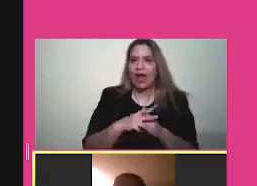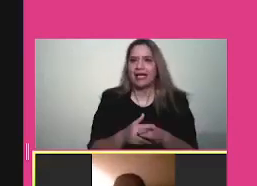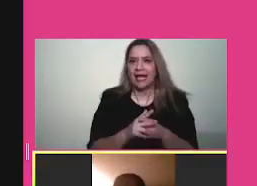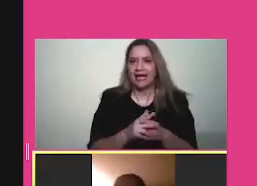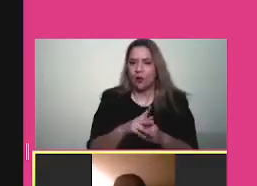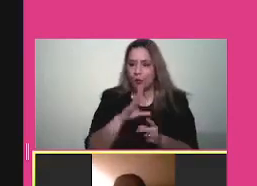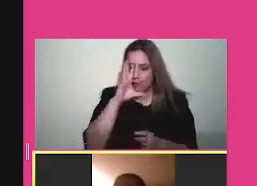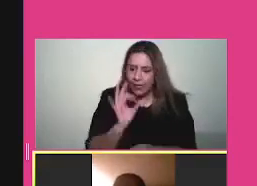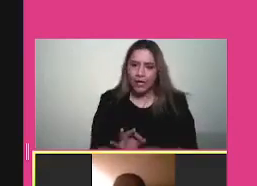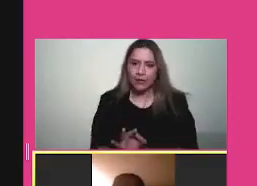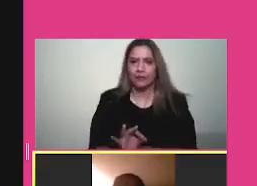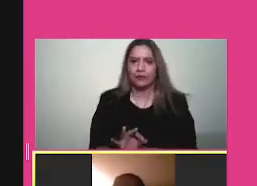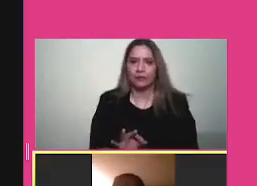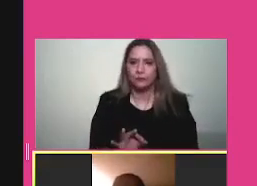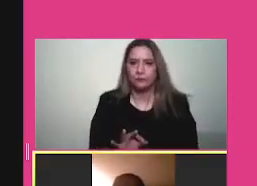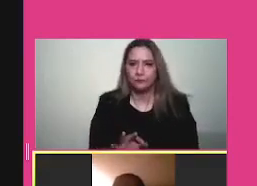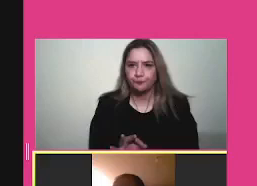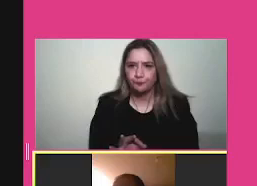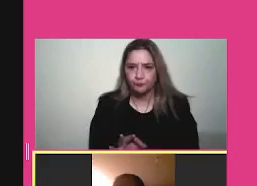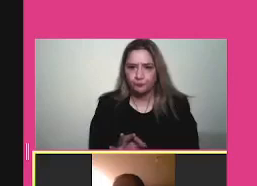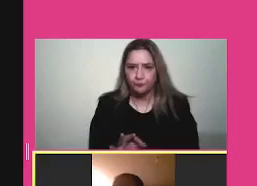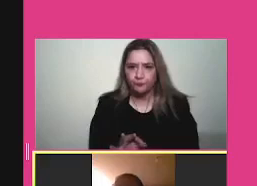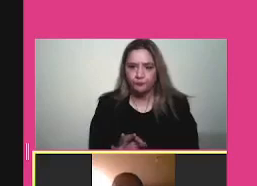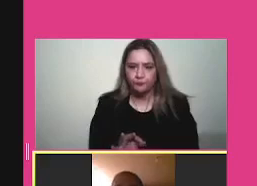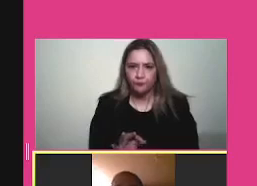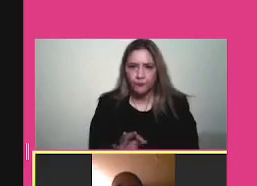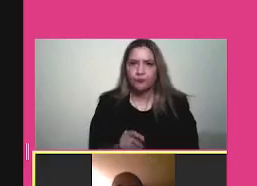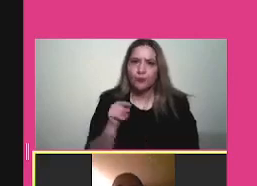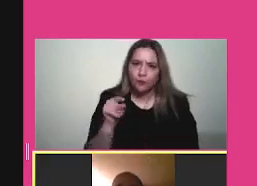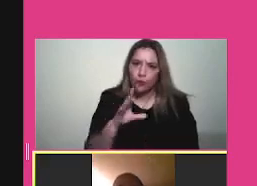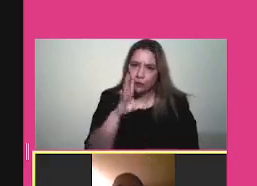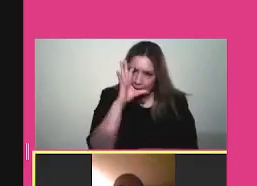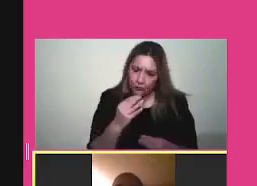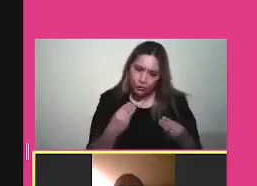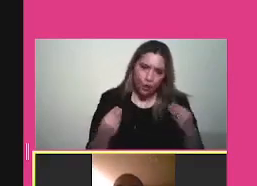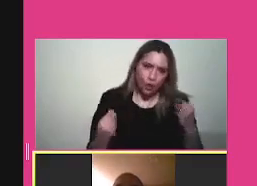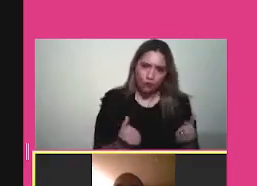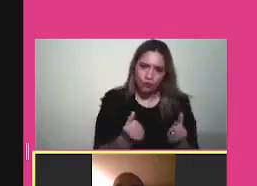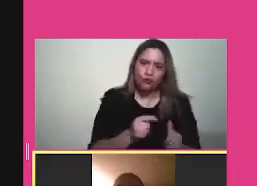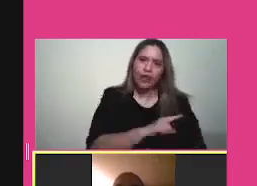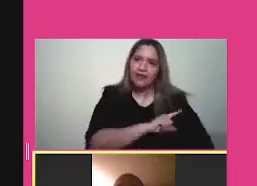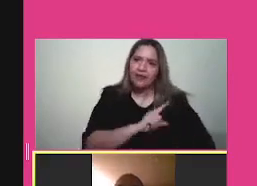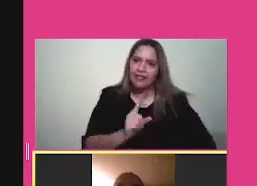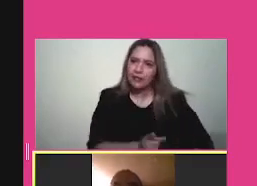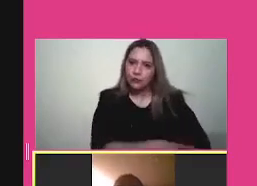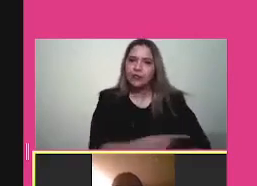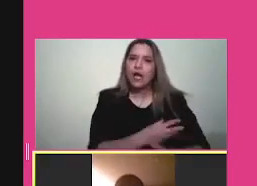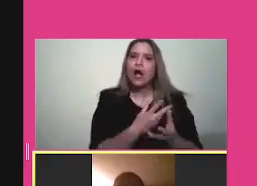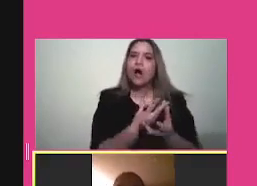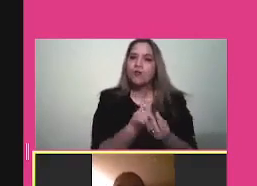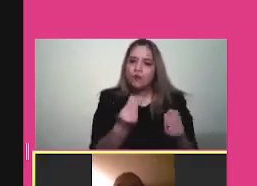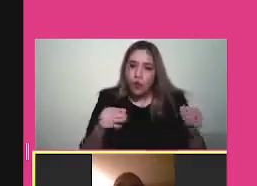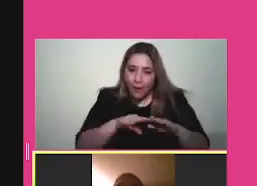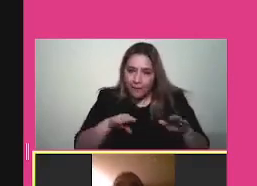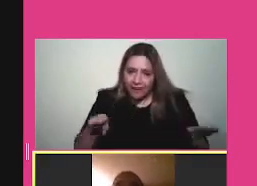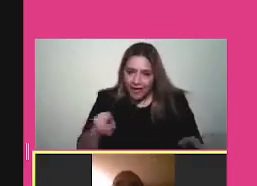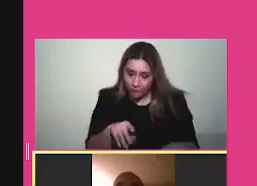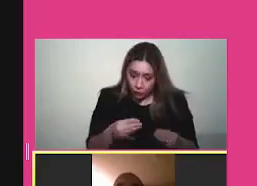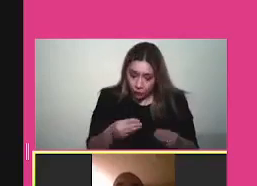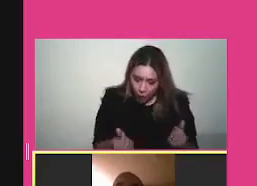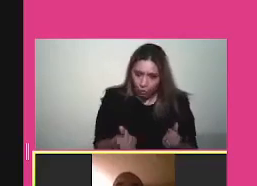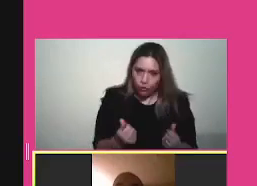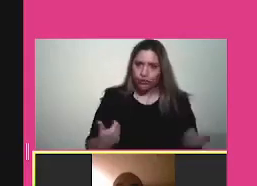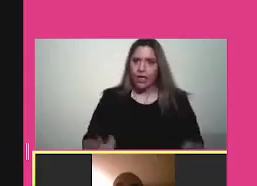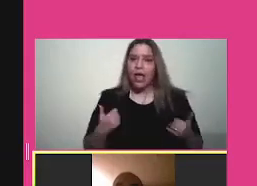να λέγαμε κάπως έτσι χαρακτηριστικά, το οποίο δίνει τη δυνατότητα σε πολλά παιδιά μέσα από τα παιχνίδια να